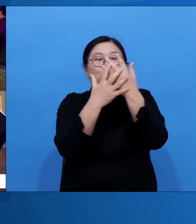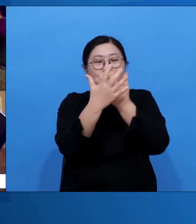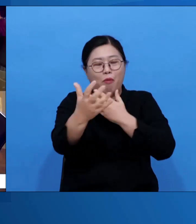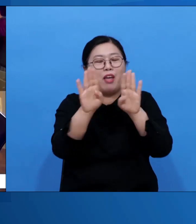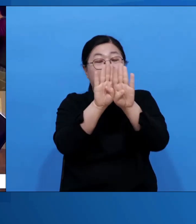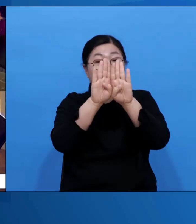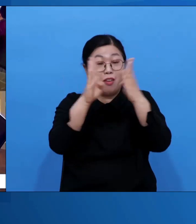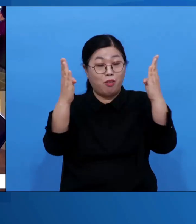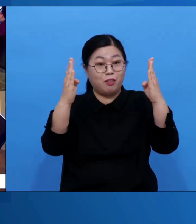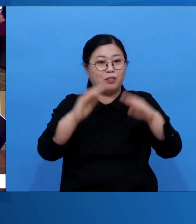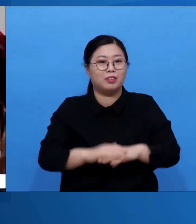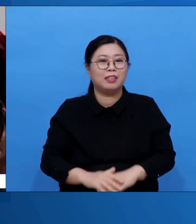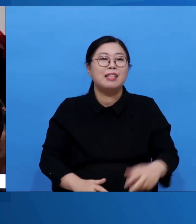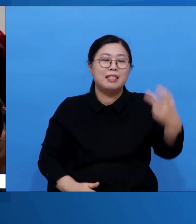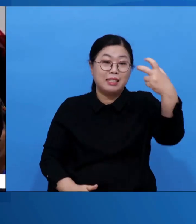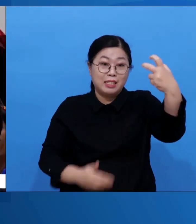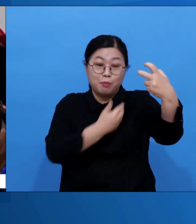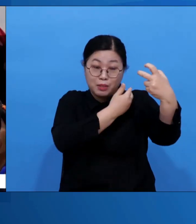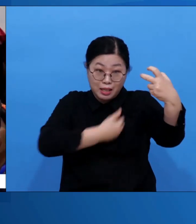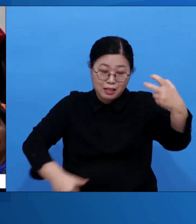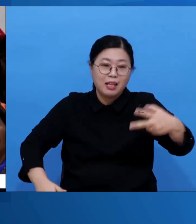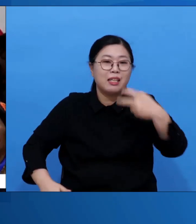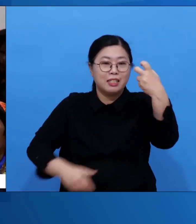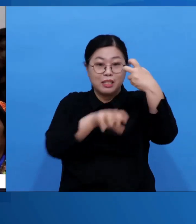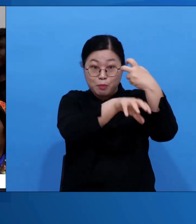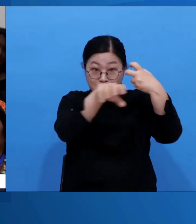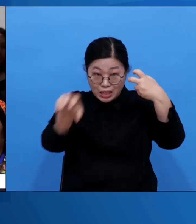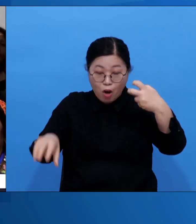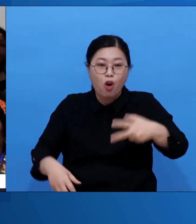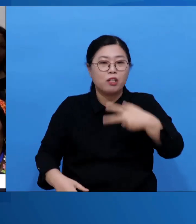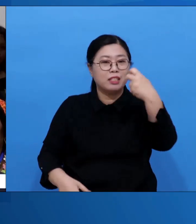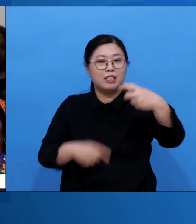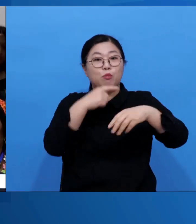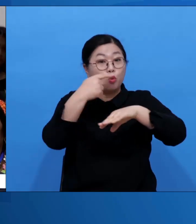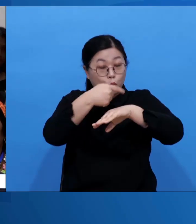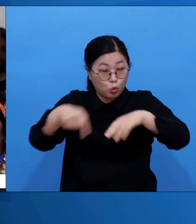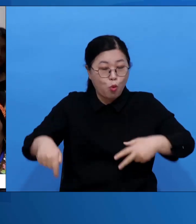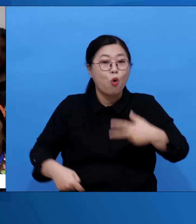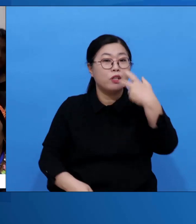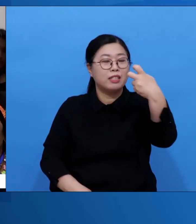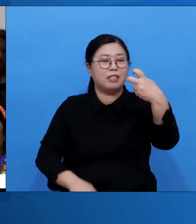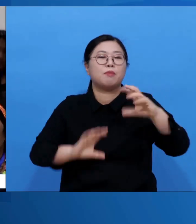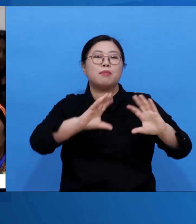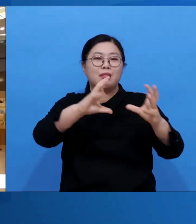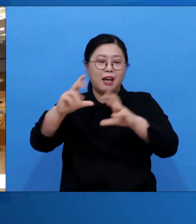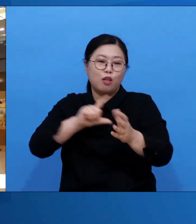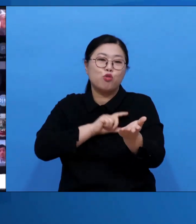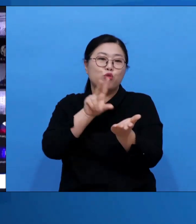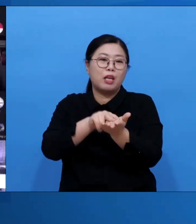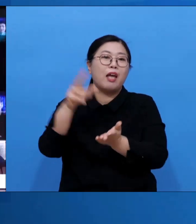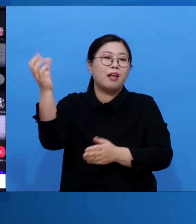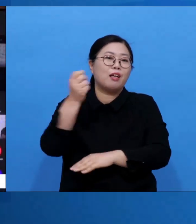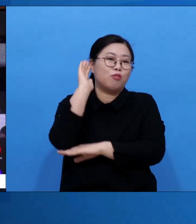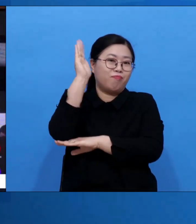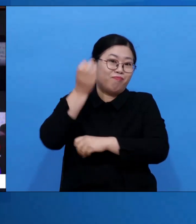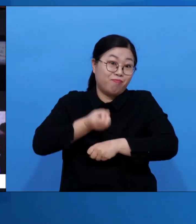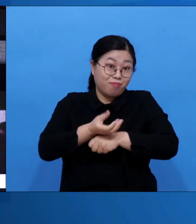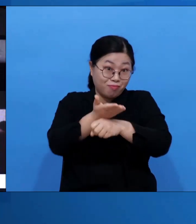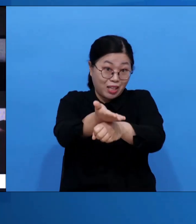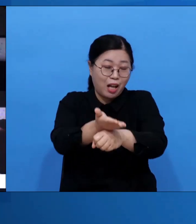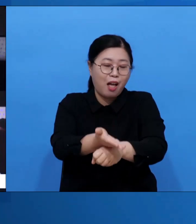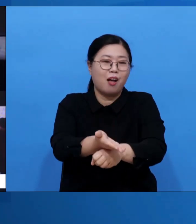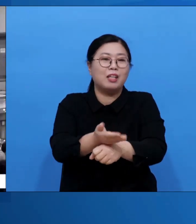70 제자, 70 지역, 70 종족, 70 나라를 주제로 열리는 이번 선교대회는 온오프라인으로